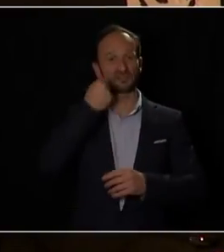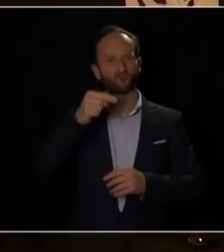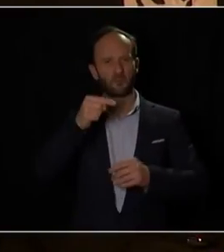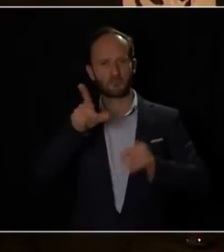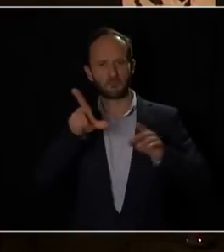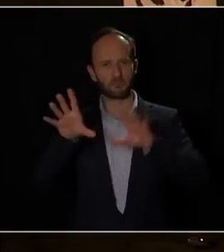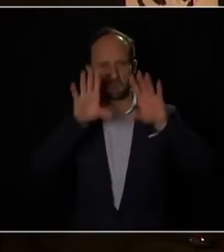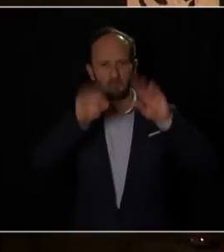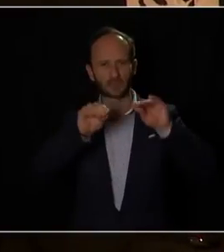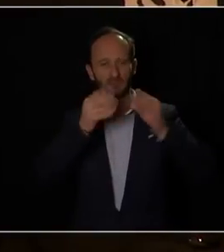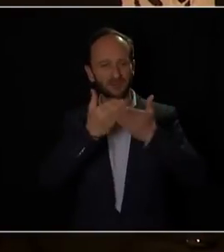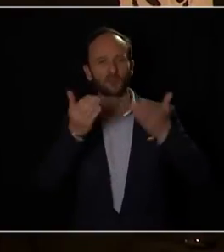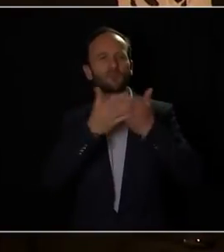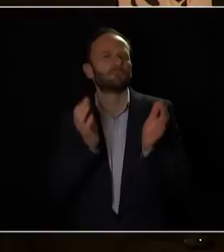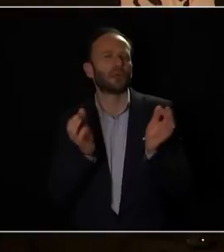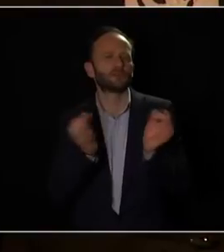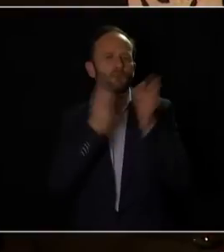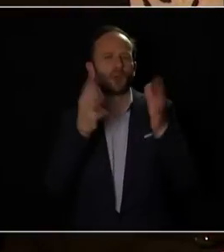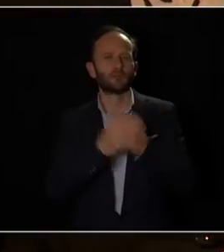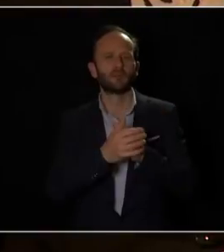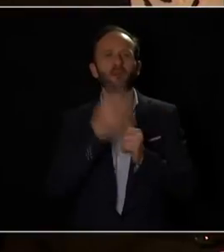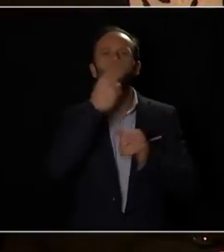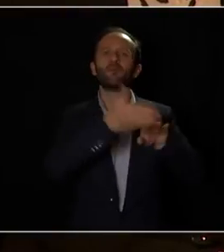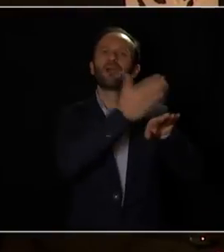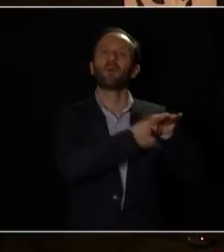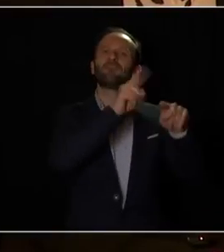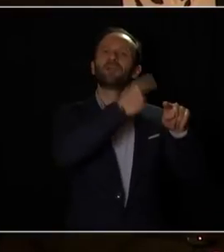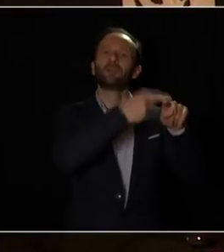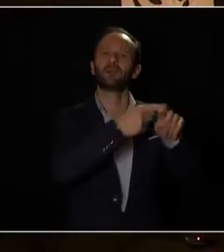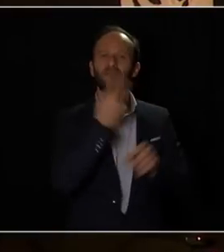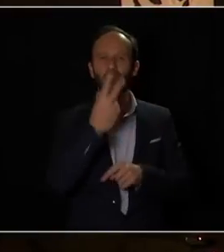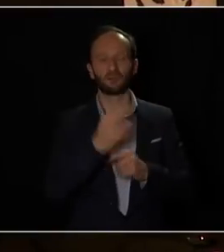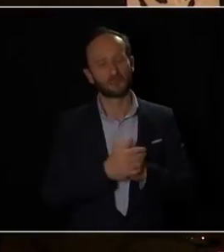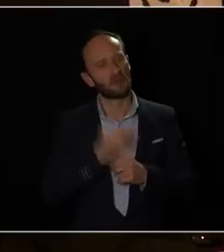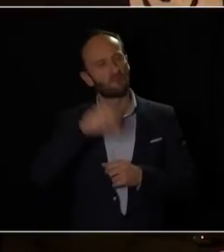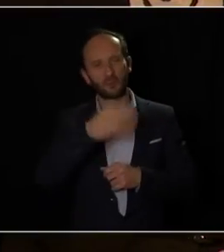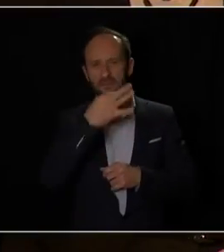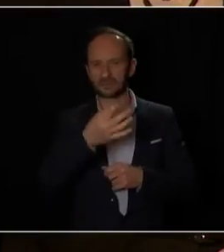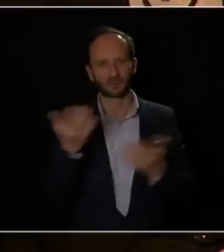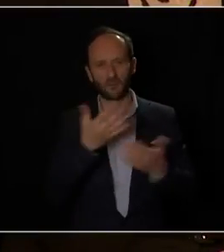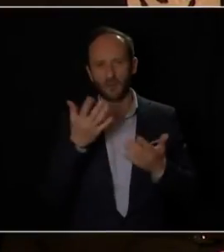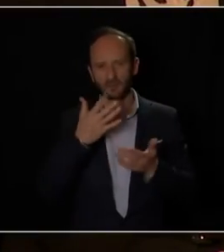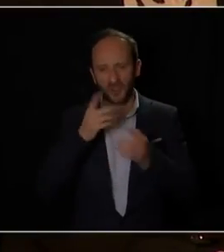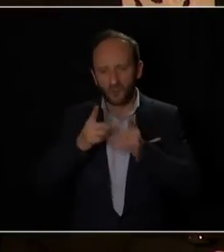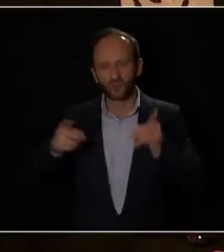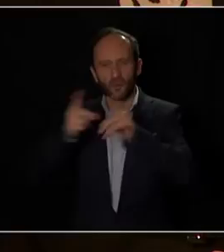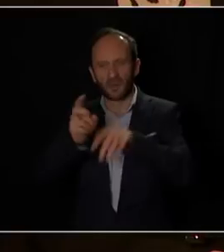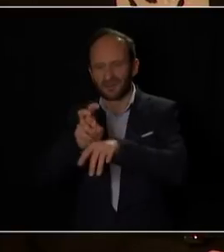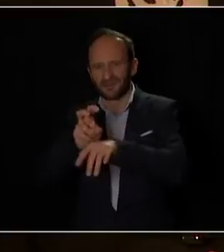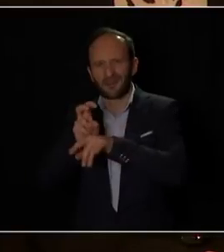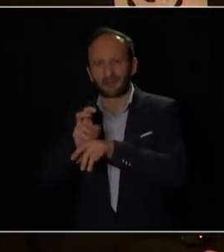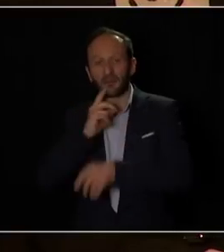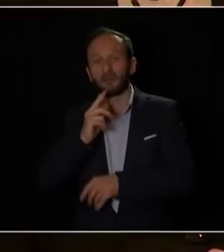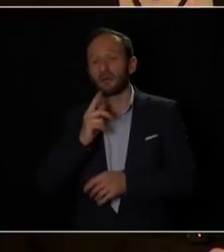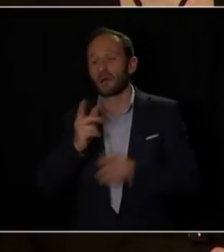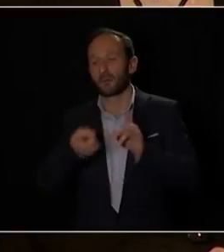situation exceptionnelle. Vous l'avez vu à travers le film, mais il faut le redire, notre secteur sauvegardé est le deuxième le plus vaste de